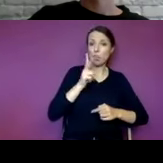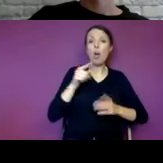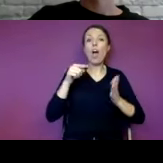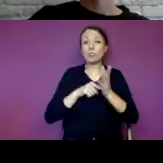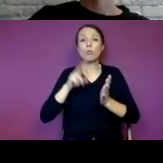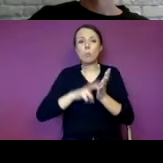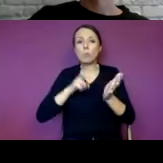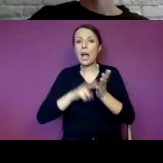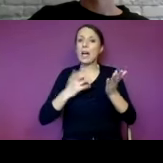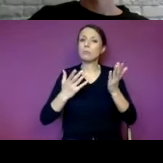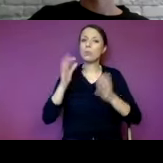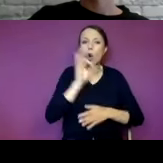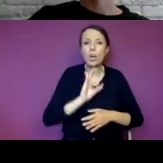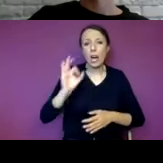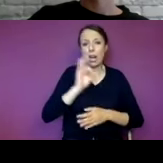do